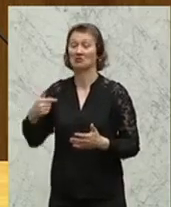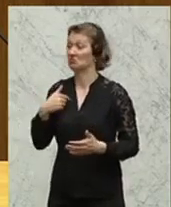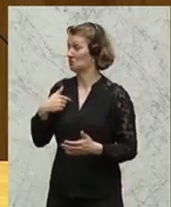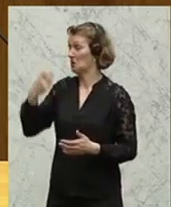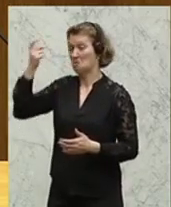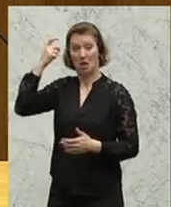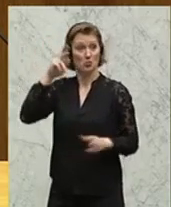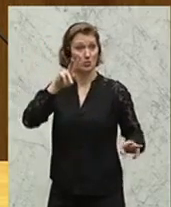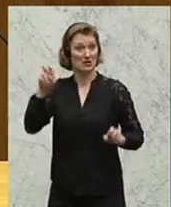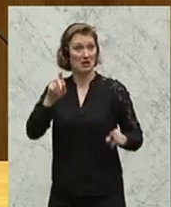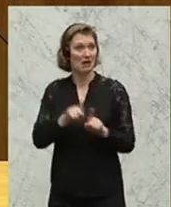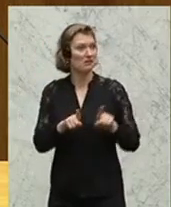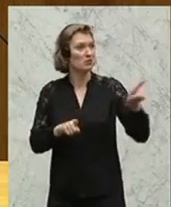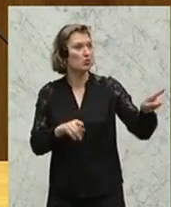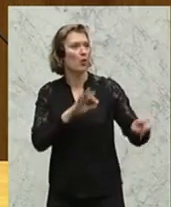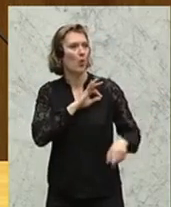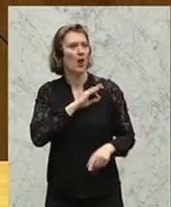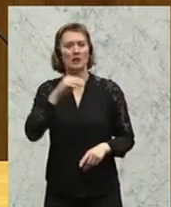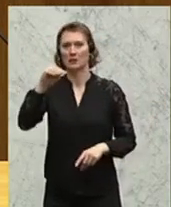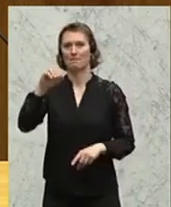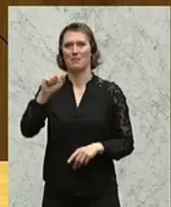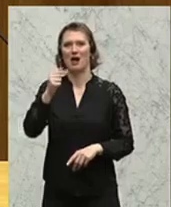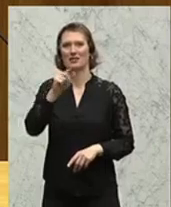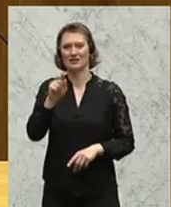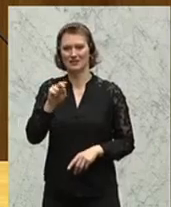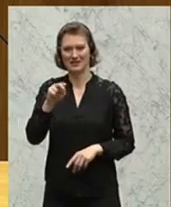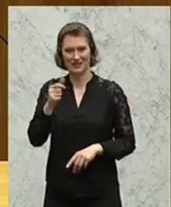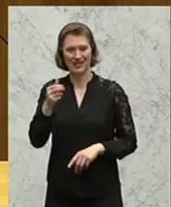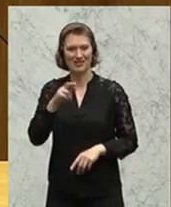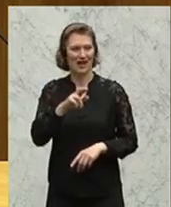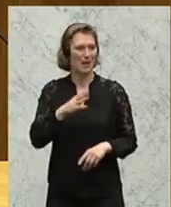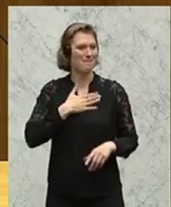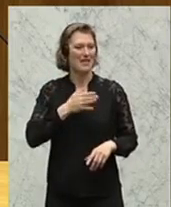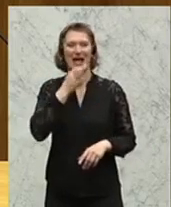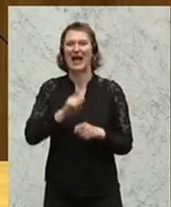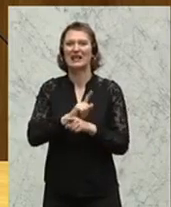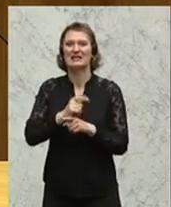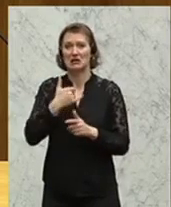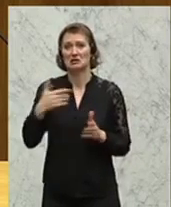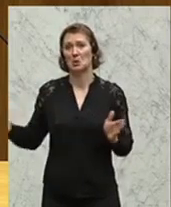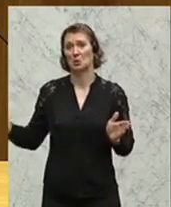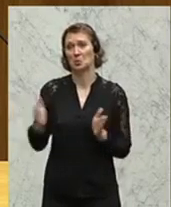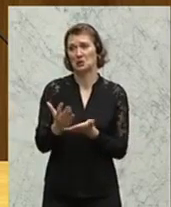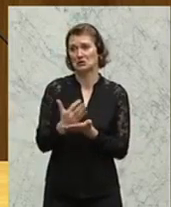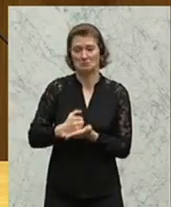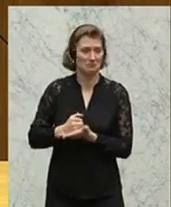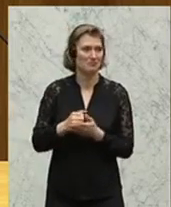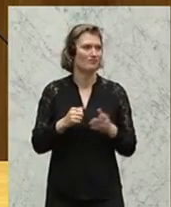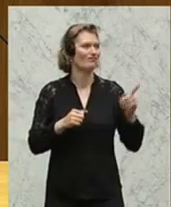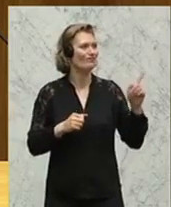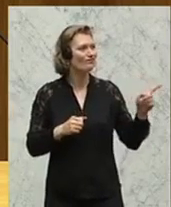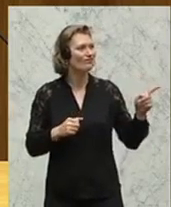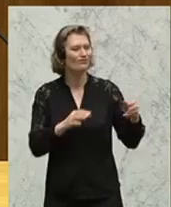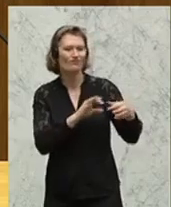wahrscheinlich genauso zitieren können wie der Kollege Matznetter, der mir natürlich jetzt meine Redezeit dementsprechend verkürzt. Aber ich möchte